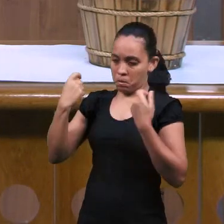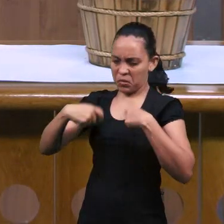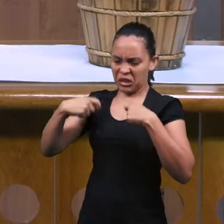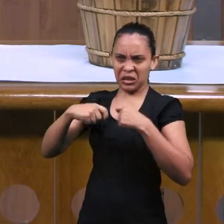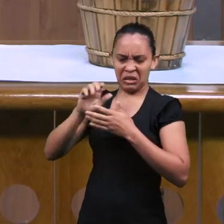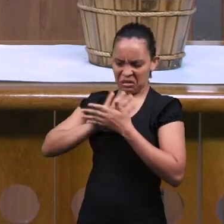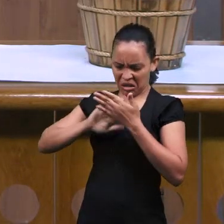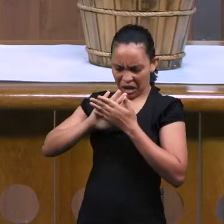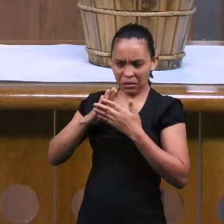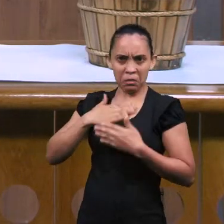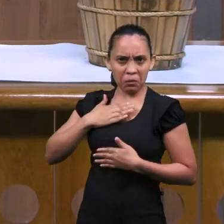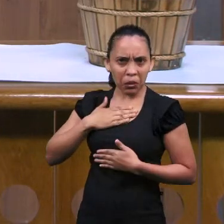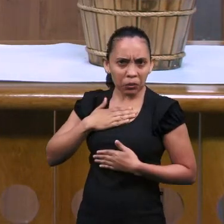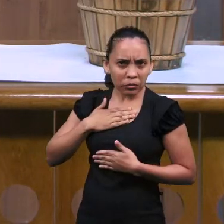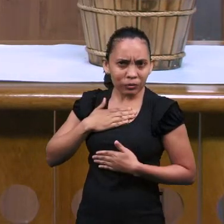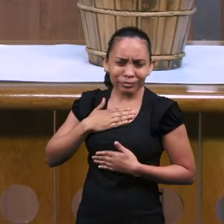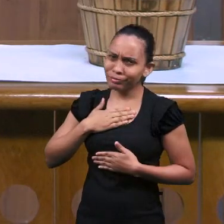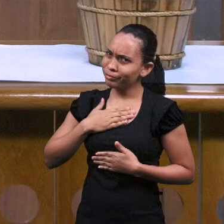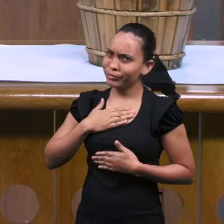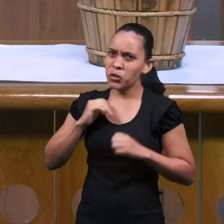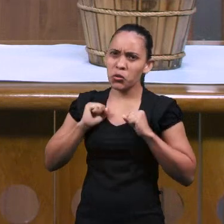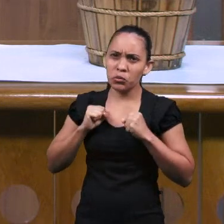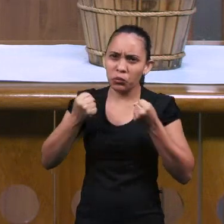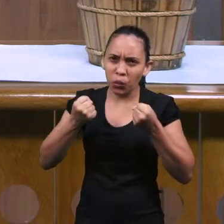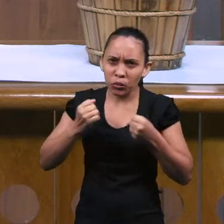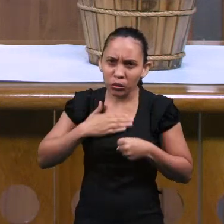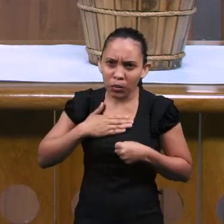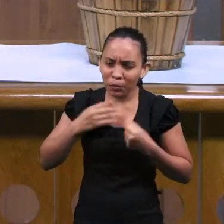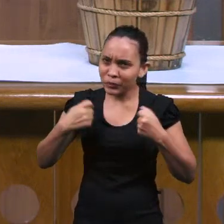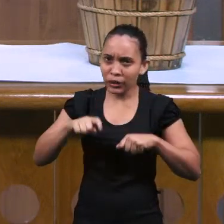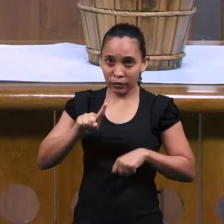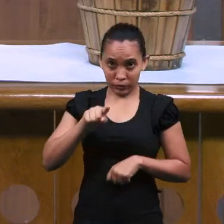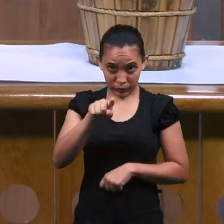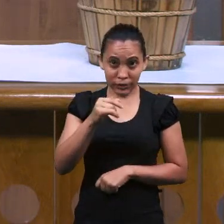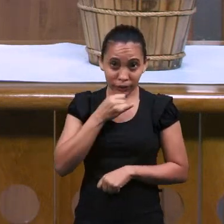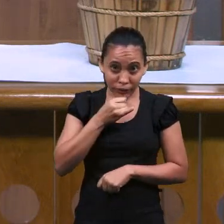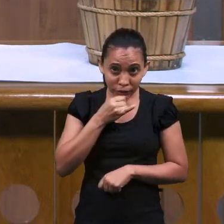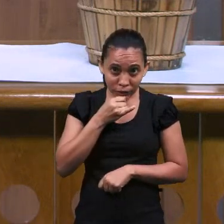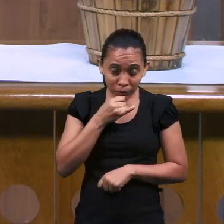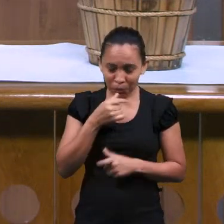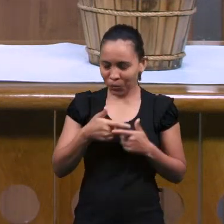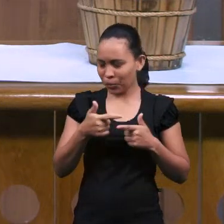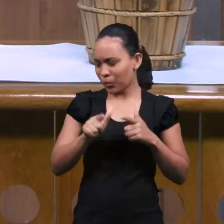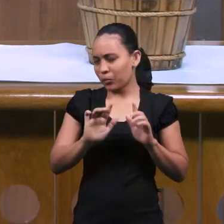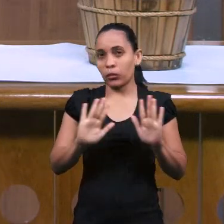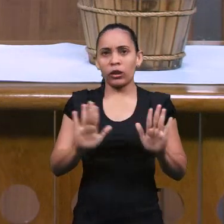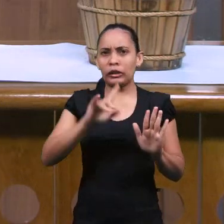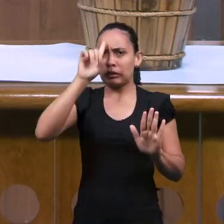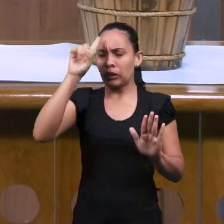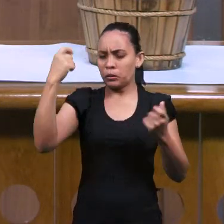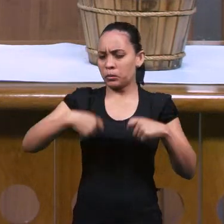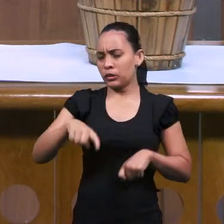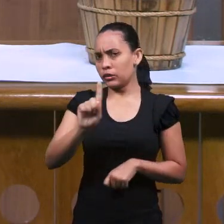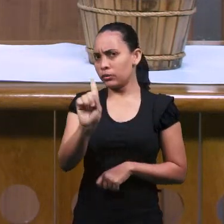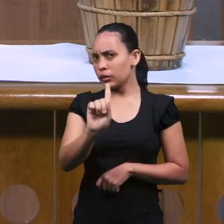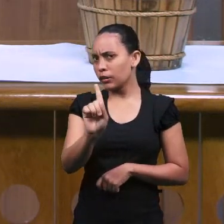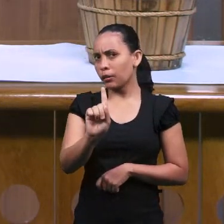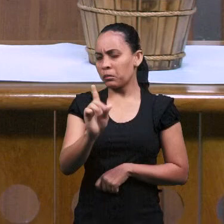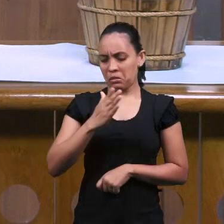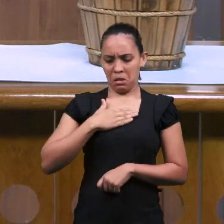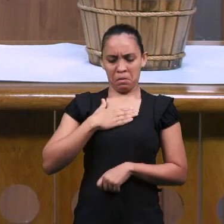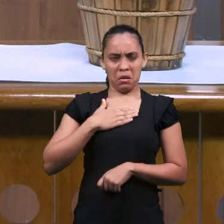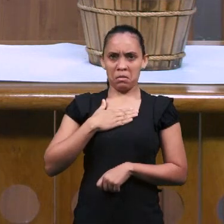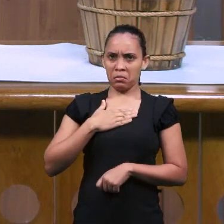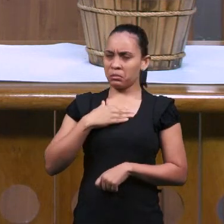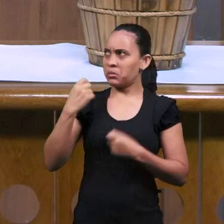ni de vous. Vous êtes triste pour cela? Soyez triste. Mais Dieu n'a pas besoin ni de vous, ni de moi. Si